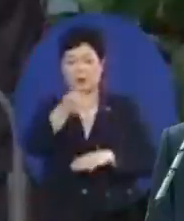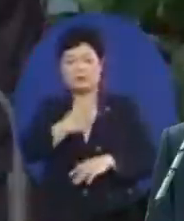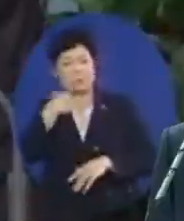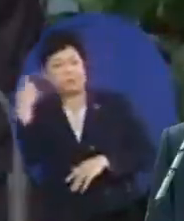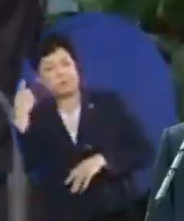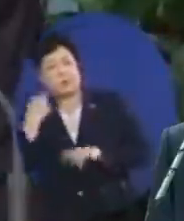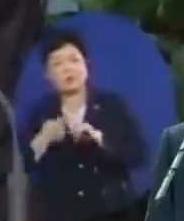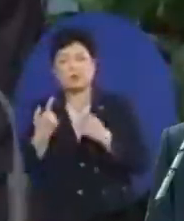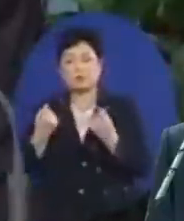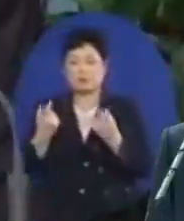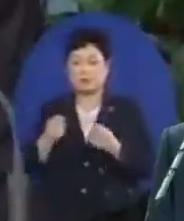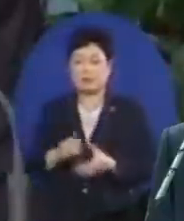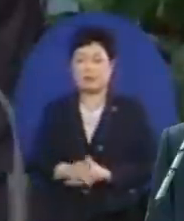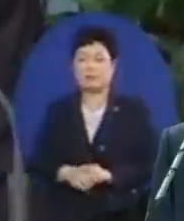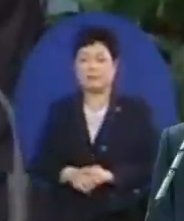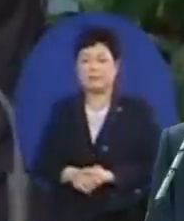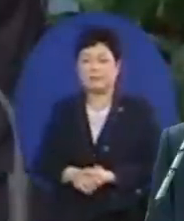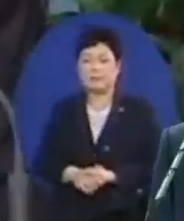것입니다.